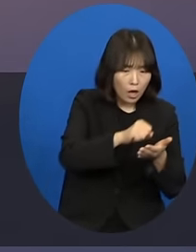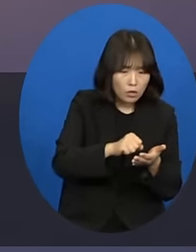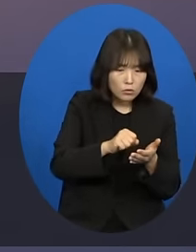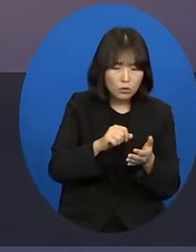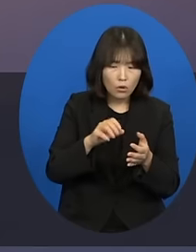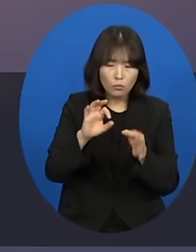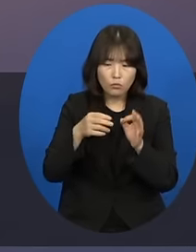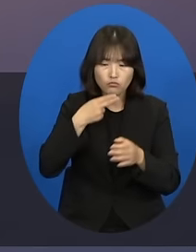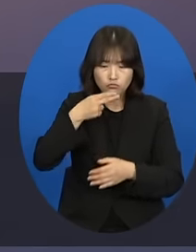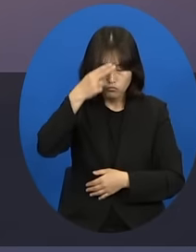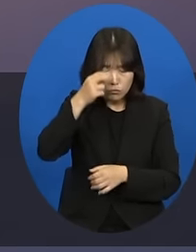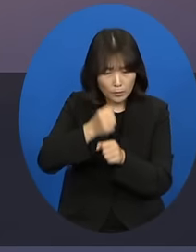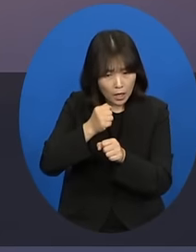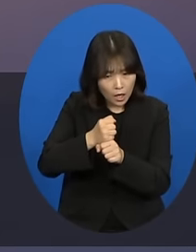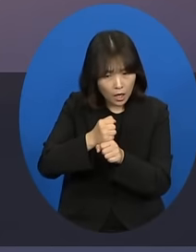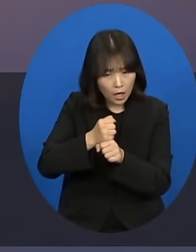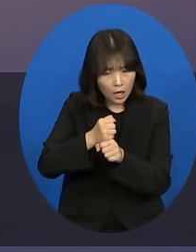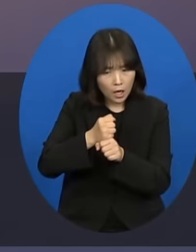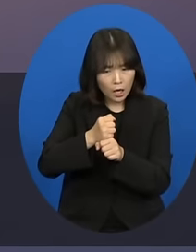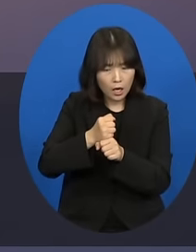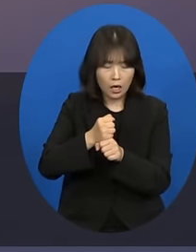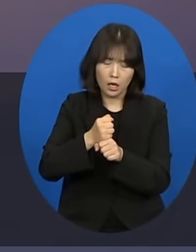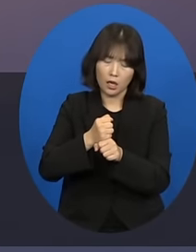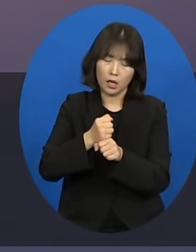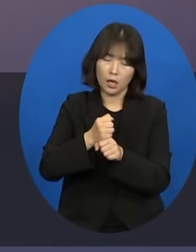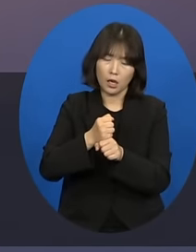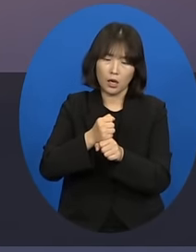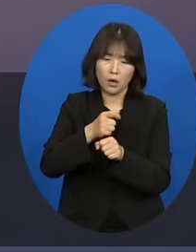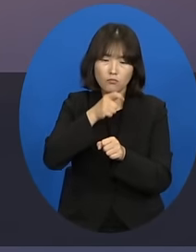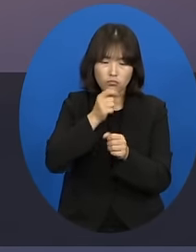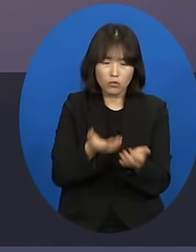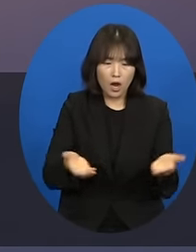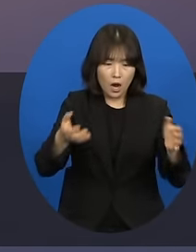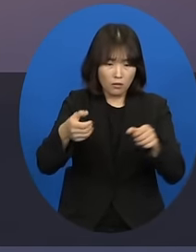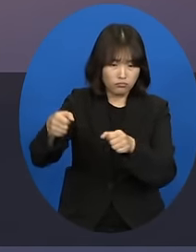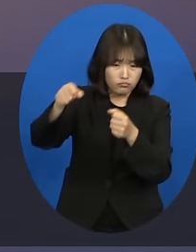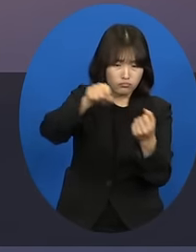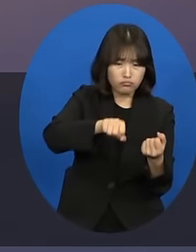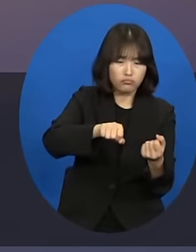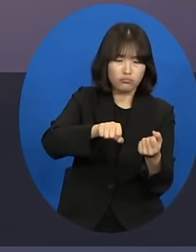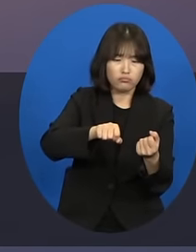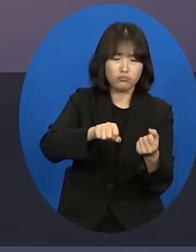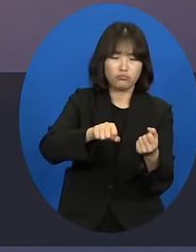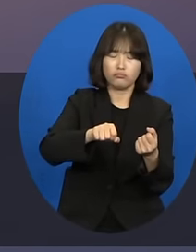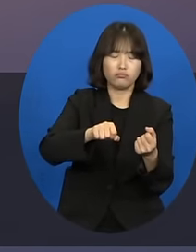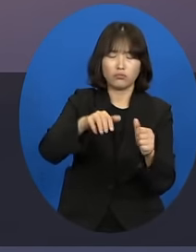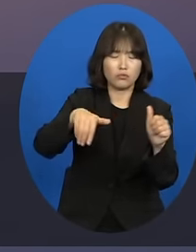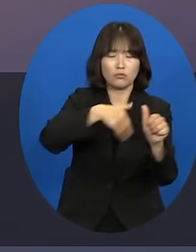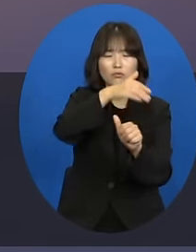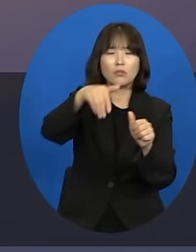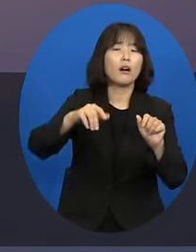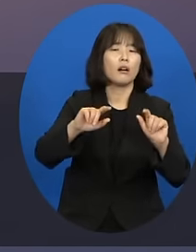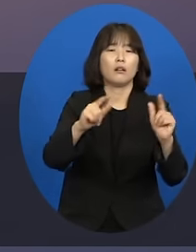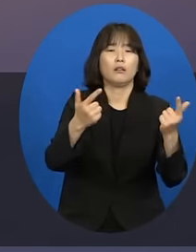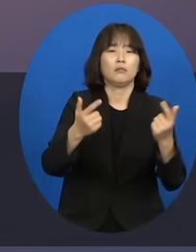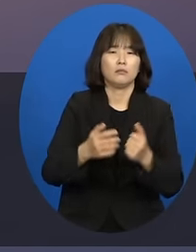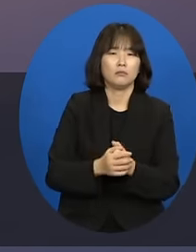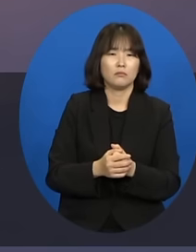물을 항아리에다 붓는 게 아니잖아요. 우린 그렇게 기도한다니까요. 하나님이 나에게